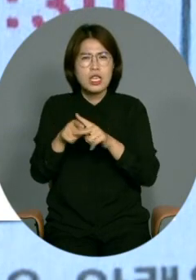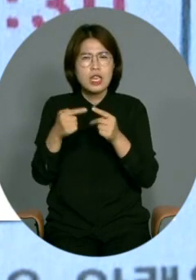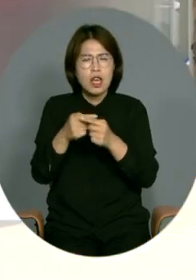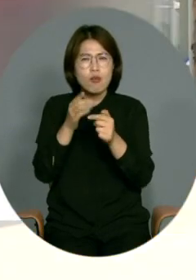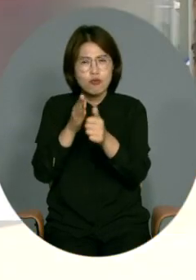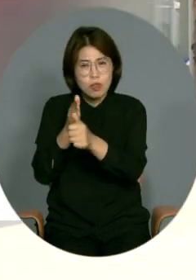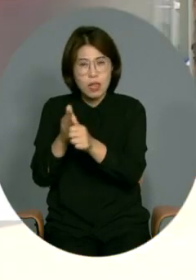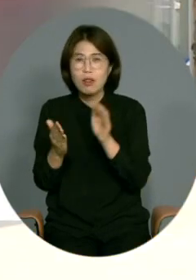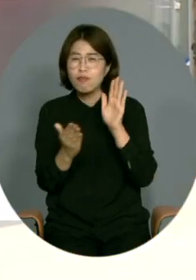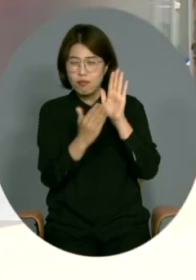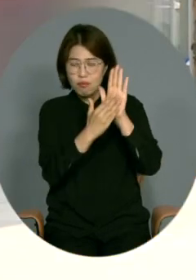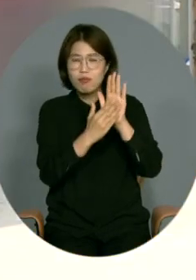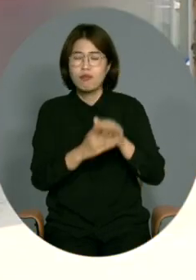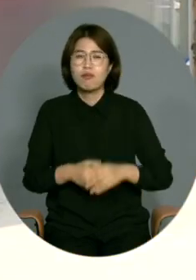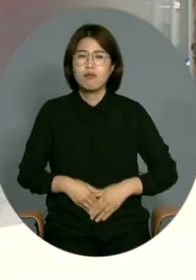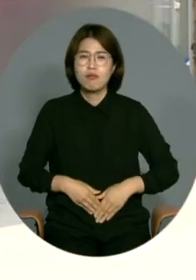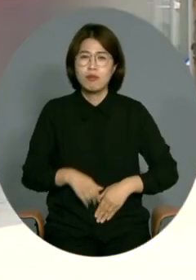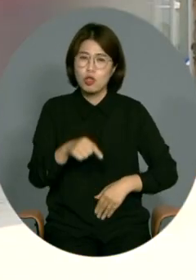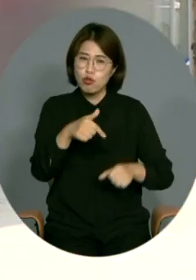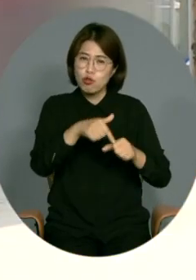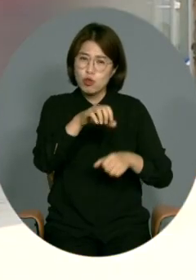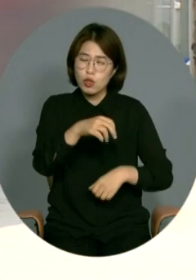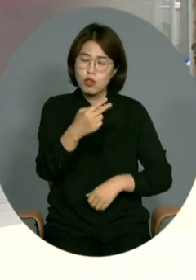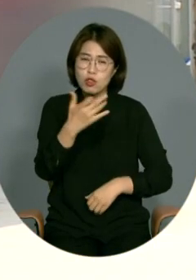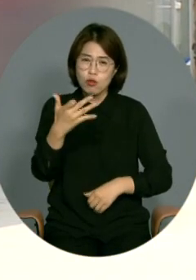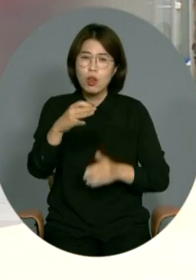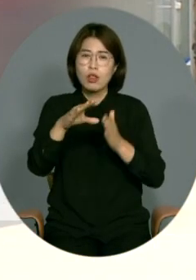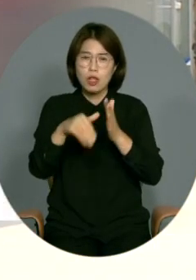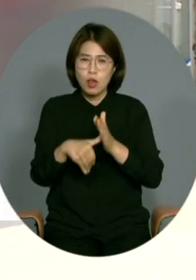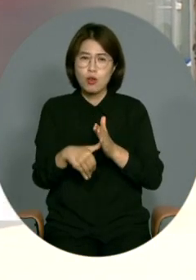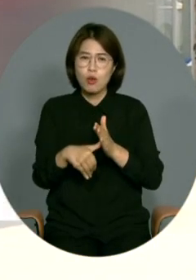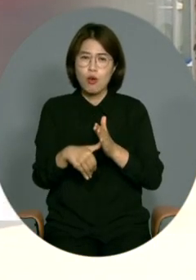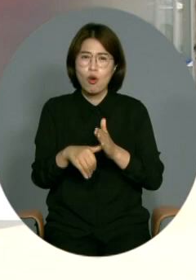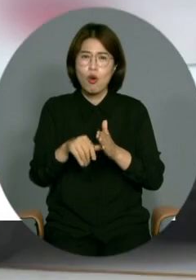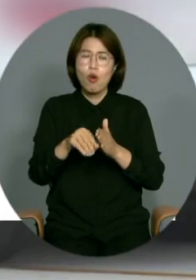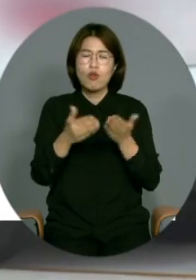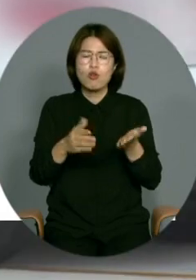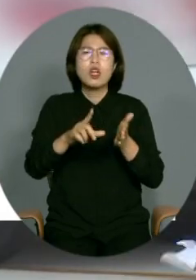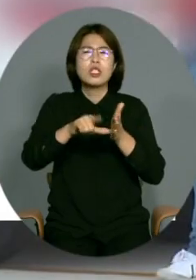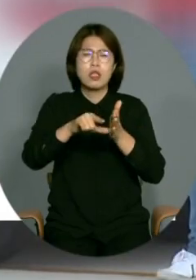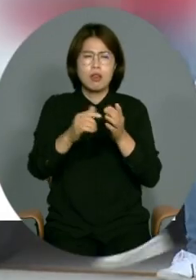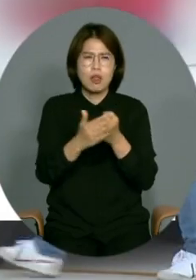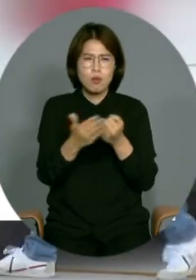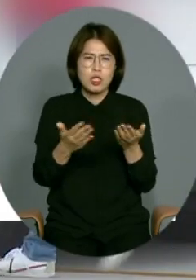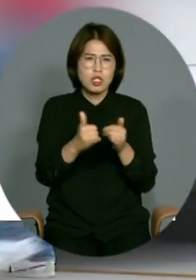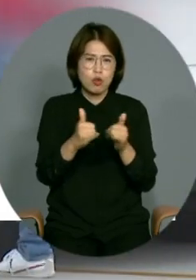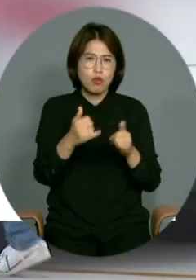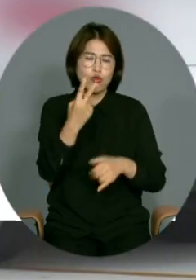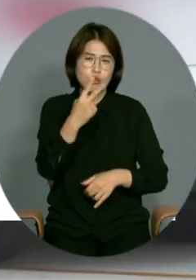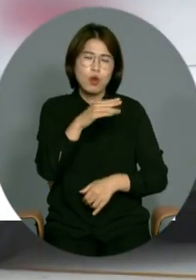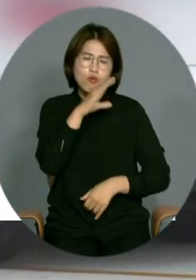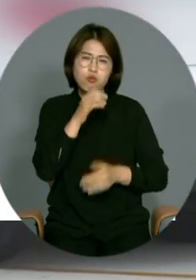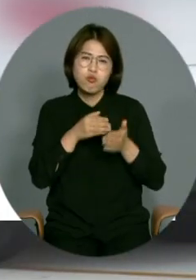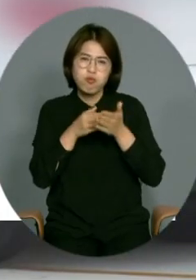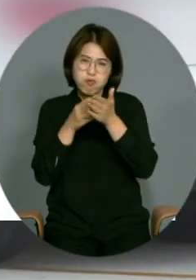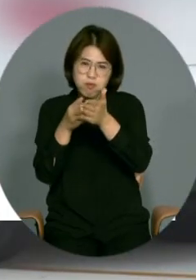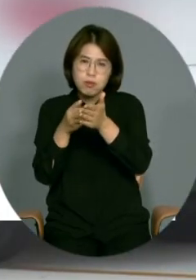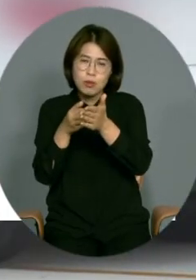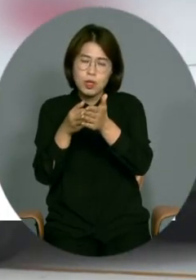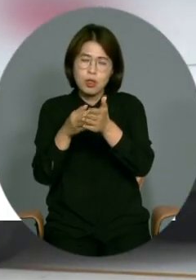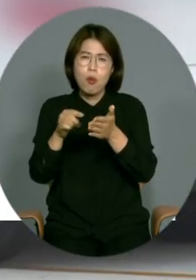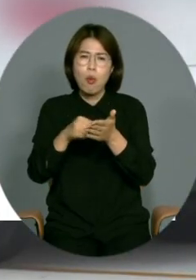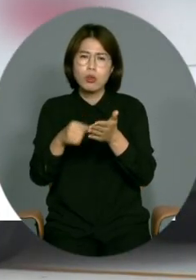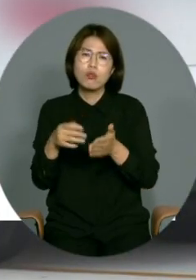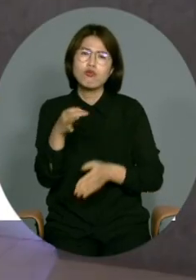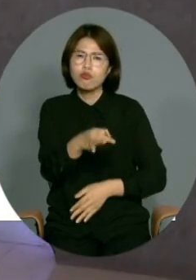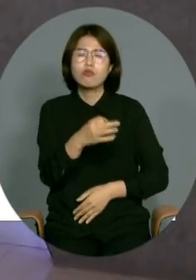양해를 구하죠. 해당 주유소는 2019년에도 휴게 시간 문제로 직원 2명이 문제를 제기해 상당 금액을 보상한